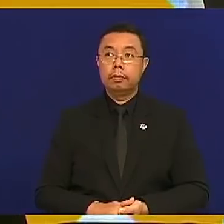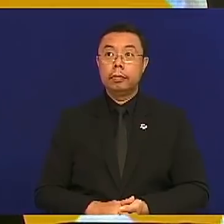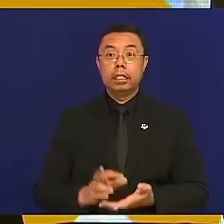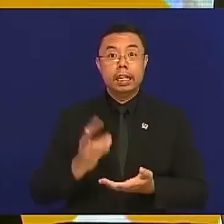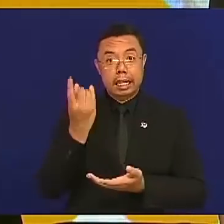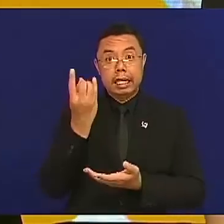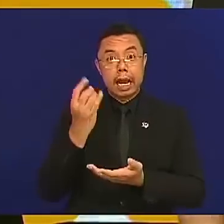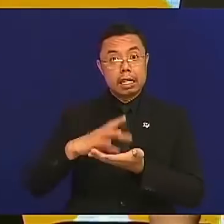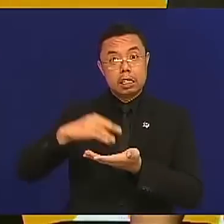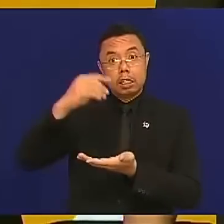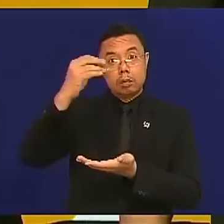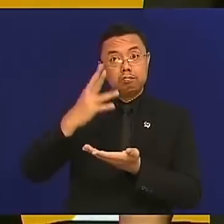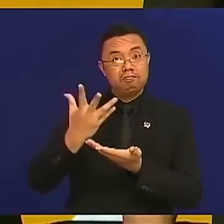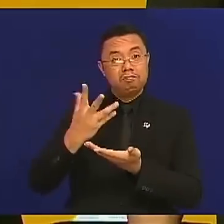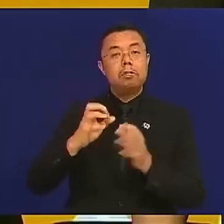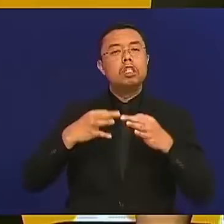Nilai jiwa.